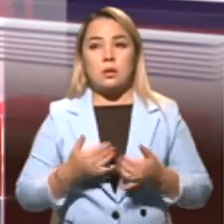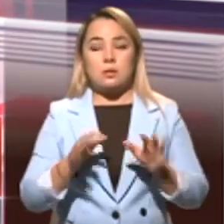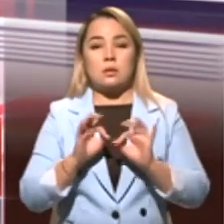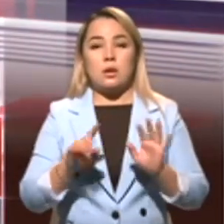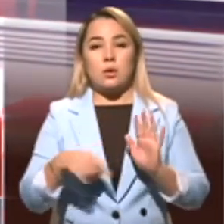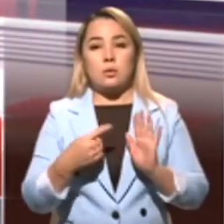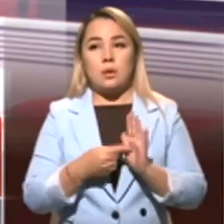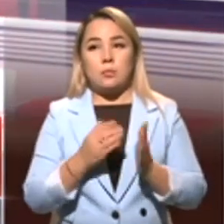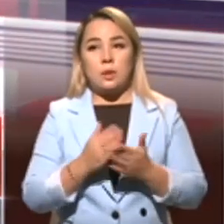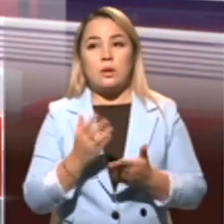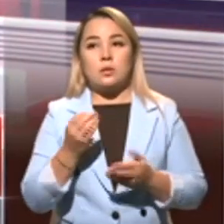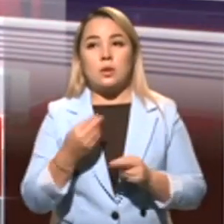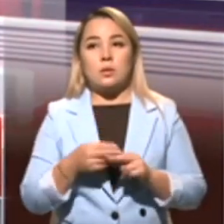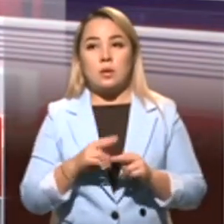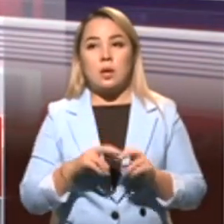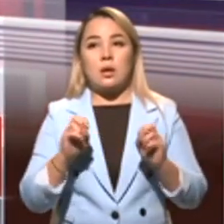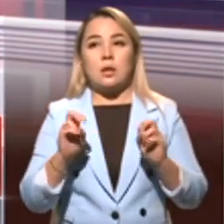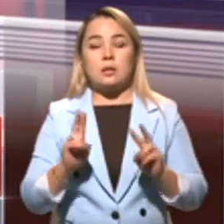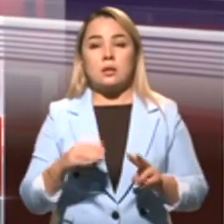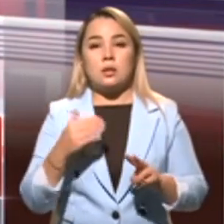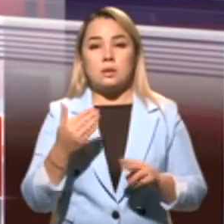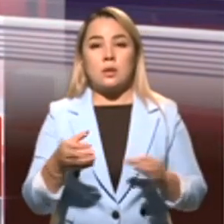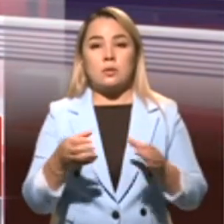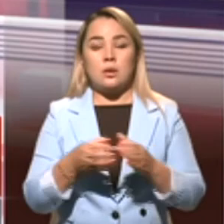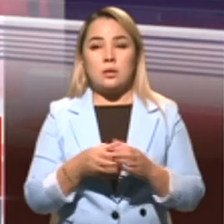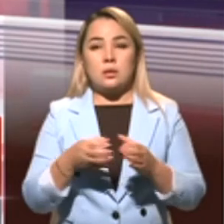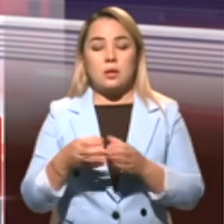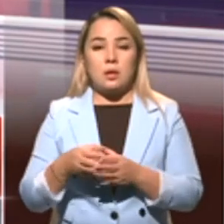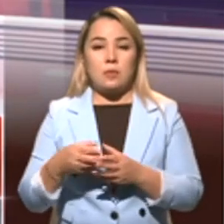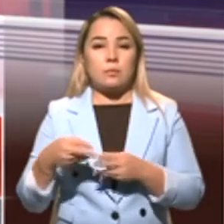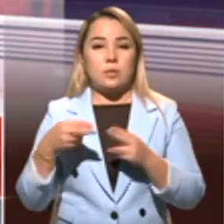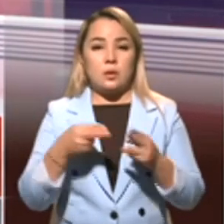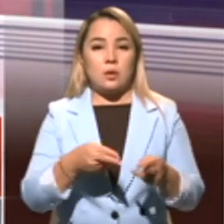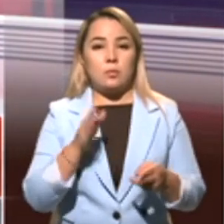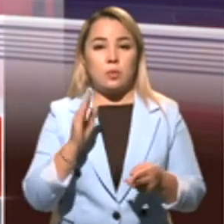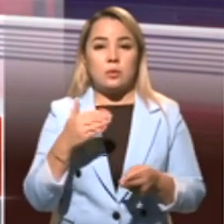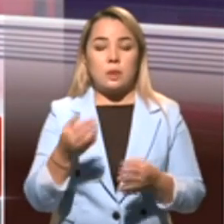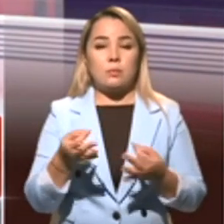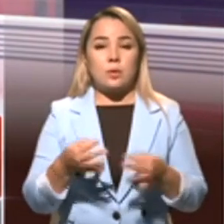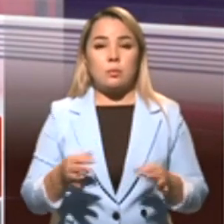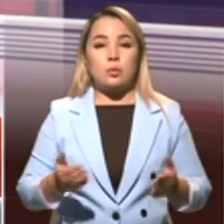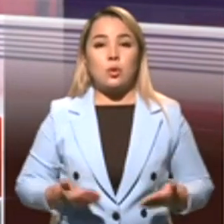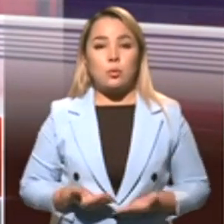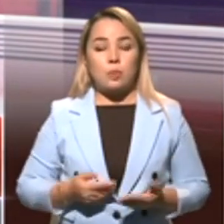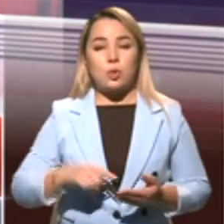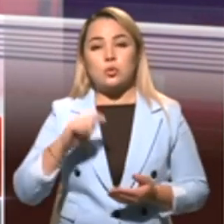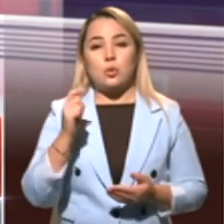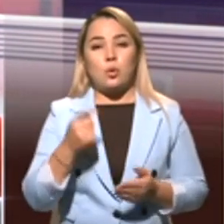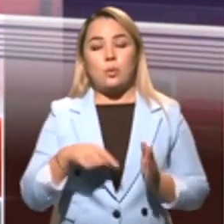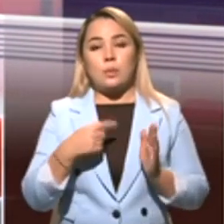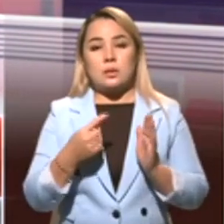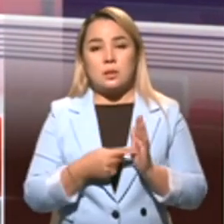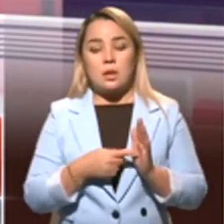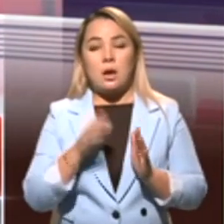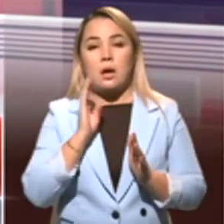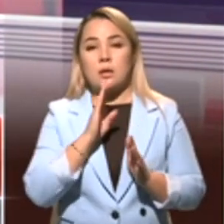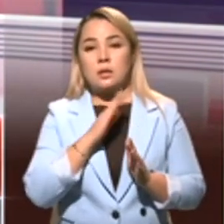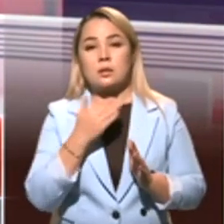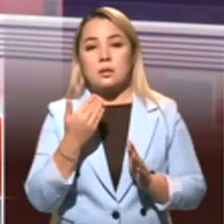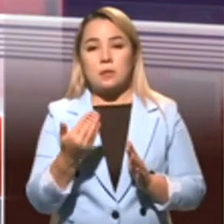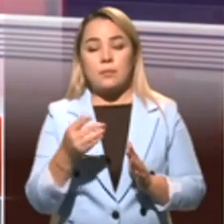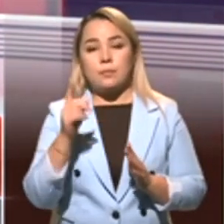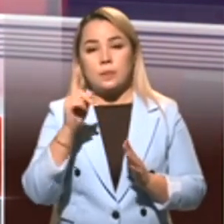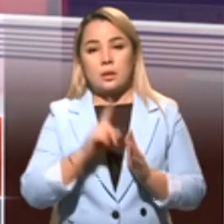және арнайы бірнеше секция болады. Соның ішінде бейбіт өмір мен соғыс мәселесіне,